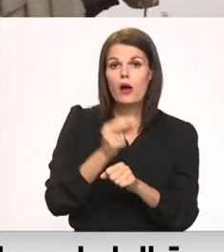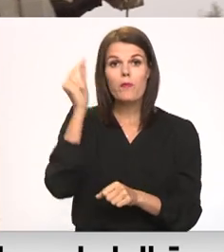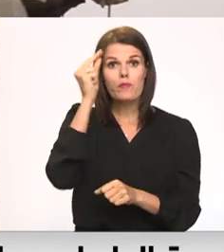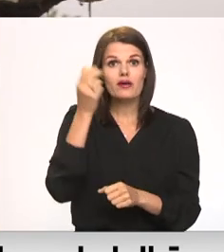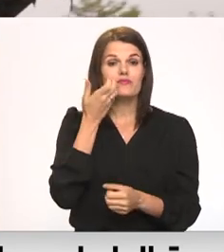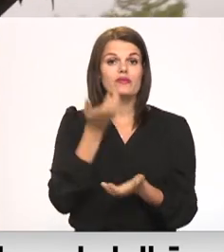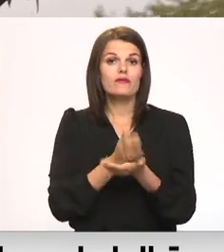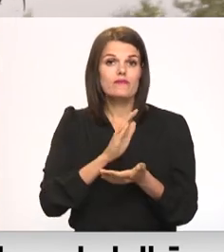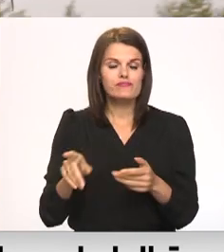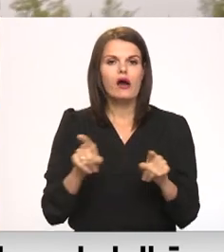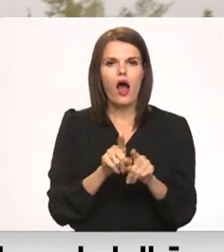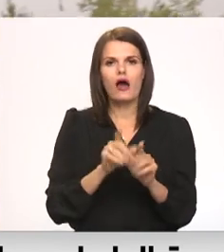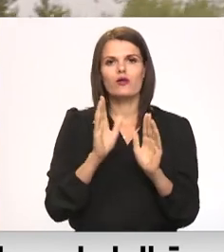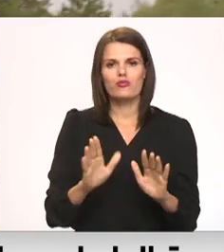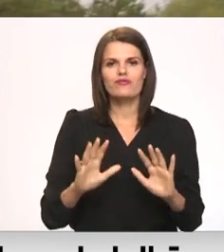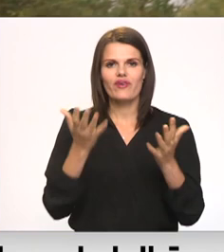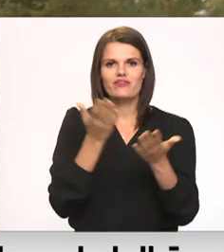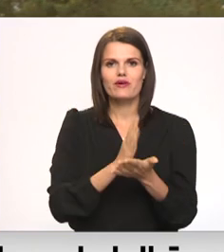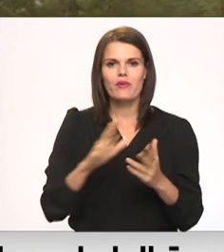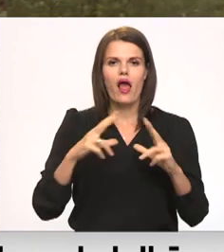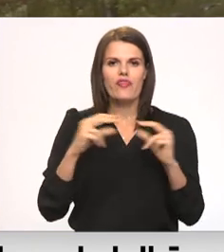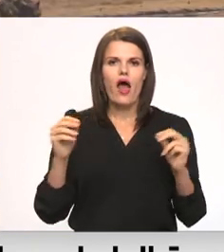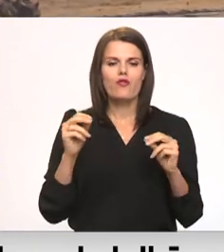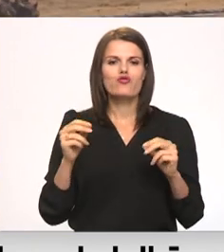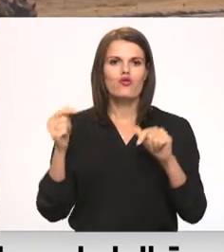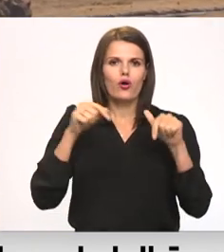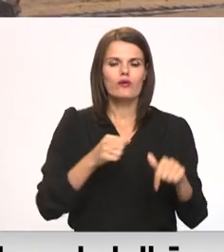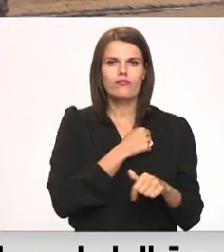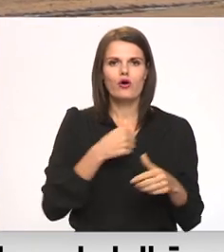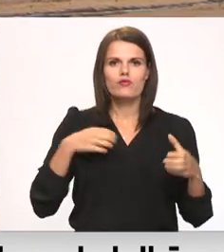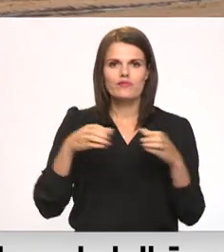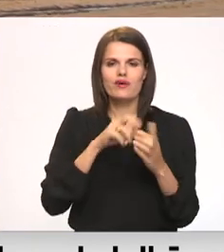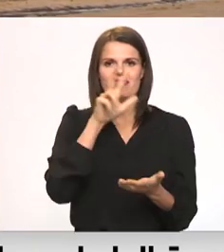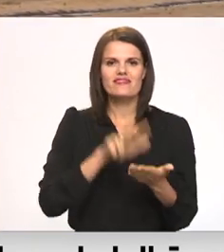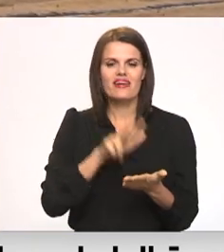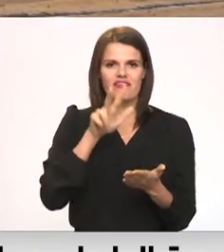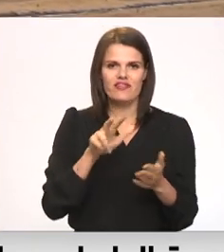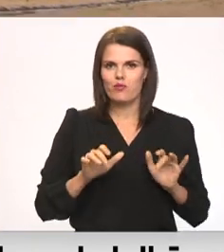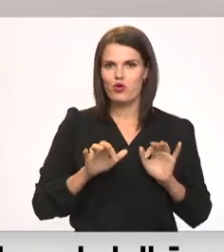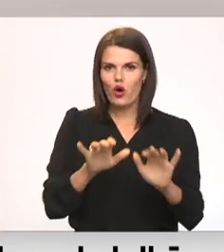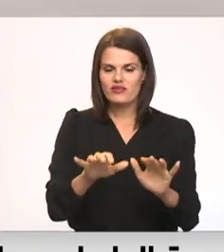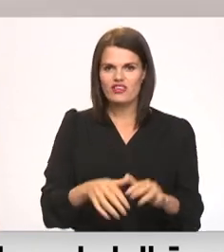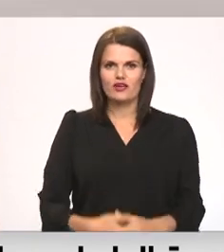tiek veiksmīgi pabeigts arī NATO paplašinātās klātbūtnes Latvijā kaujas grupas sertificēšanas process.